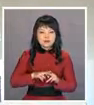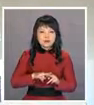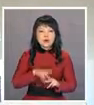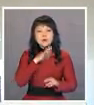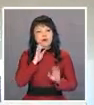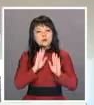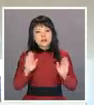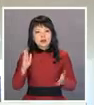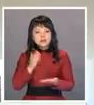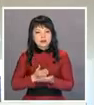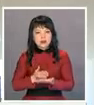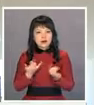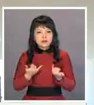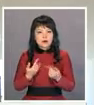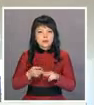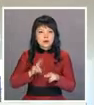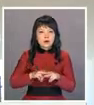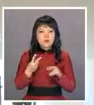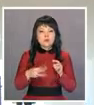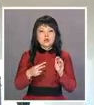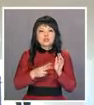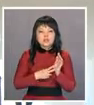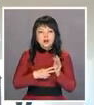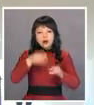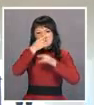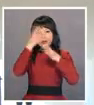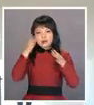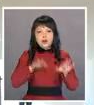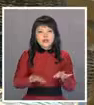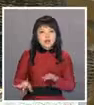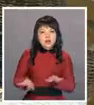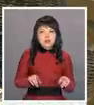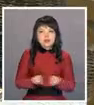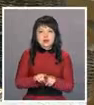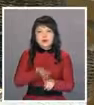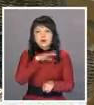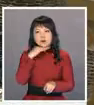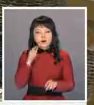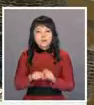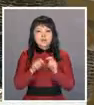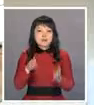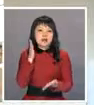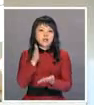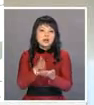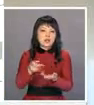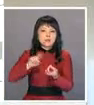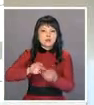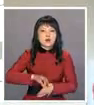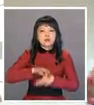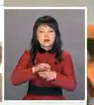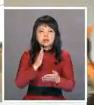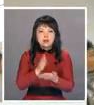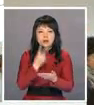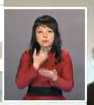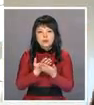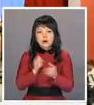көлемі де көбейіп келеді. Бұл жаңағы осындай өткізетін мәдени шараларға жекелей өздерінің этномәдени бірлестіктерін тікелей өткізуіне бірлестік басшысына